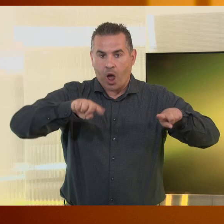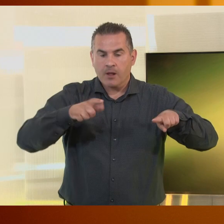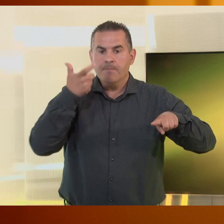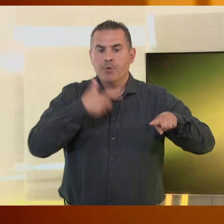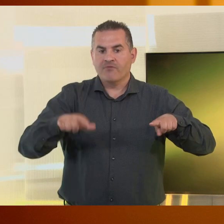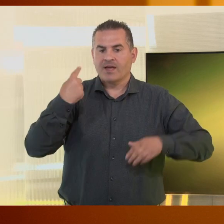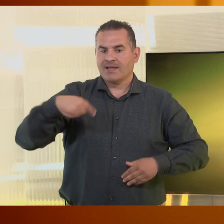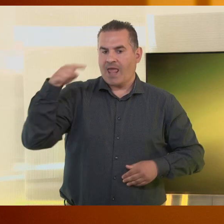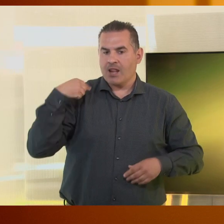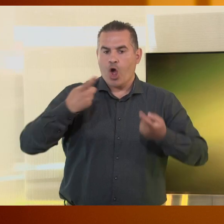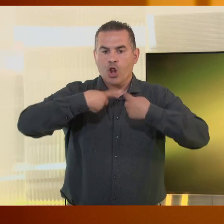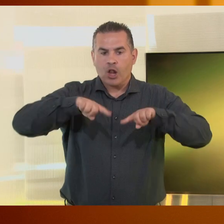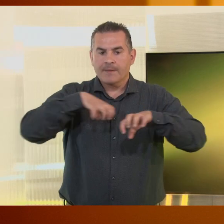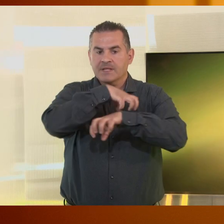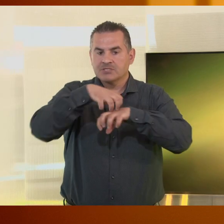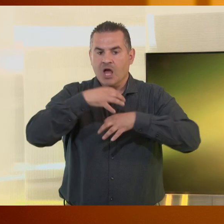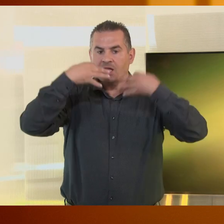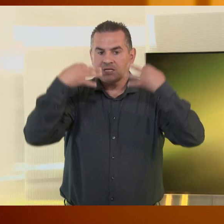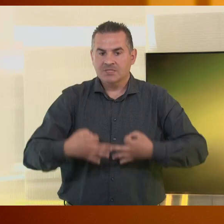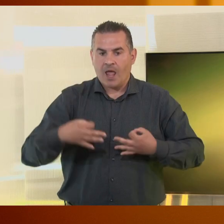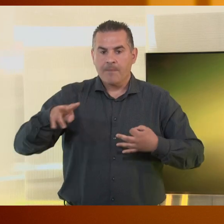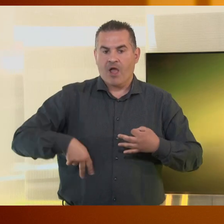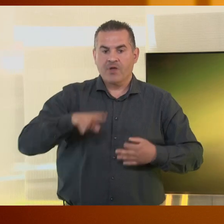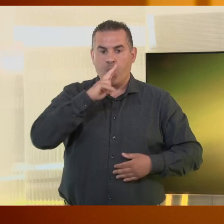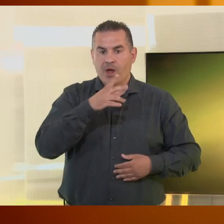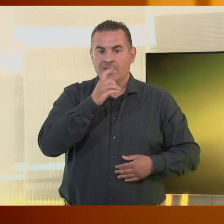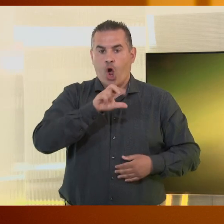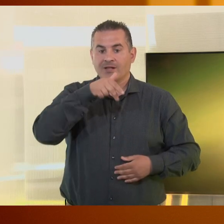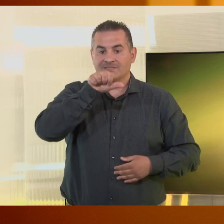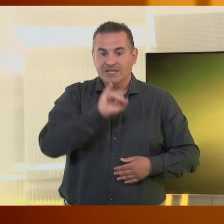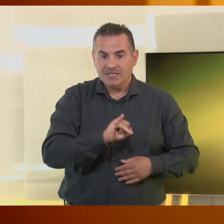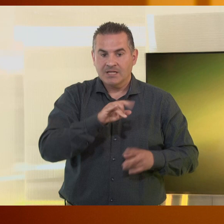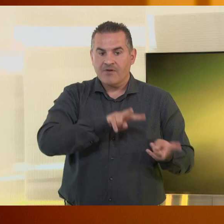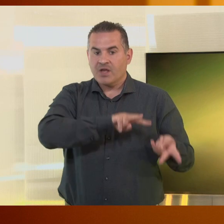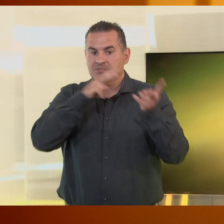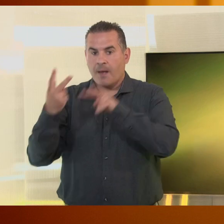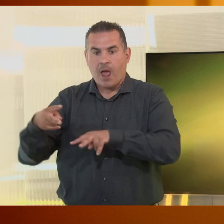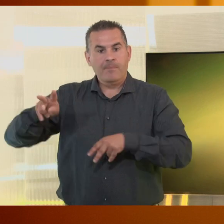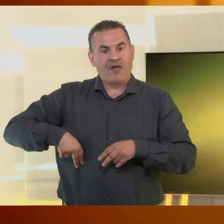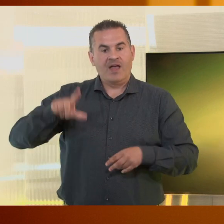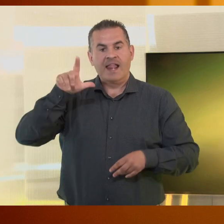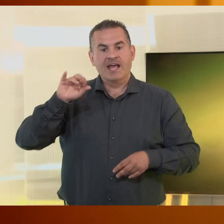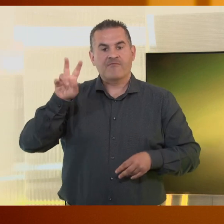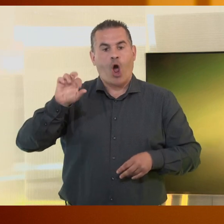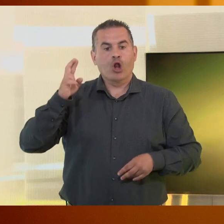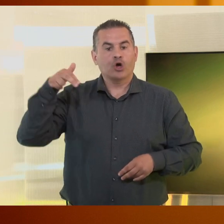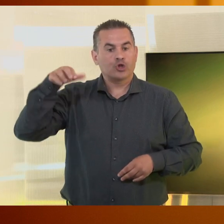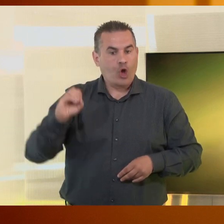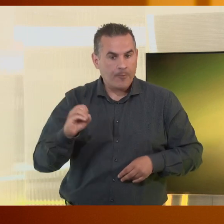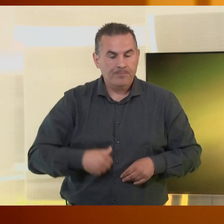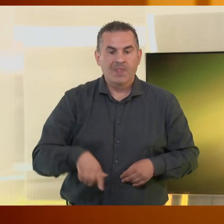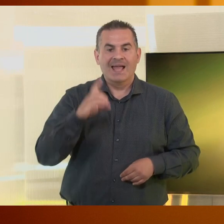nazionale di trasferirlo dalla prefettura di Nuoro a quella di Livorno. Dionisi ha inserito il vertice all'interno del tavolo permanente sulla viabilità